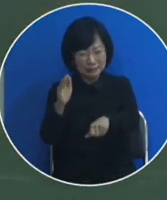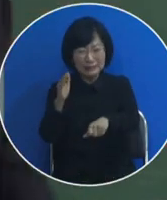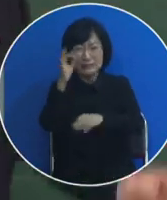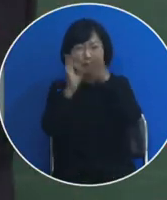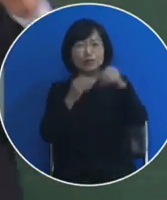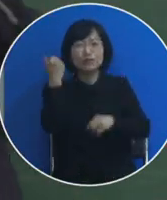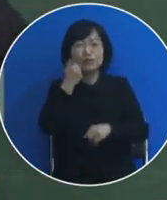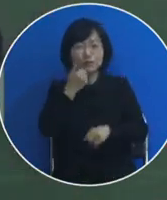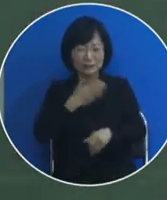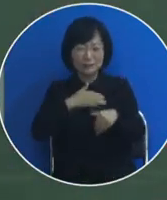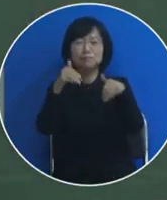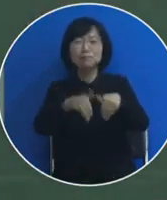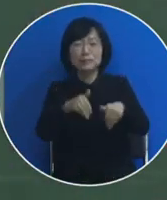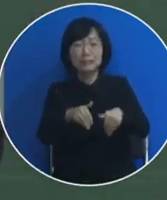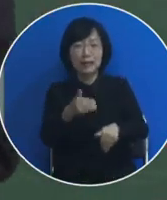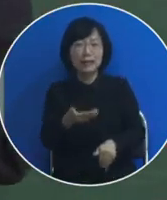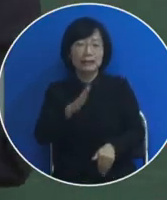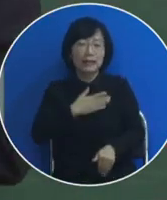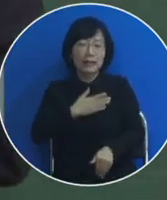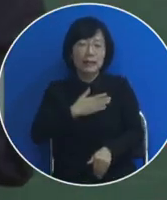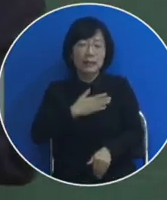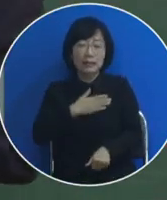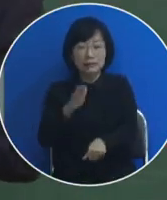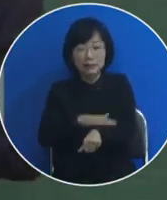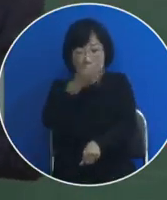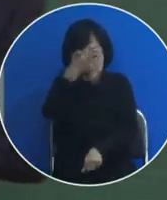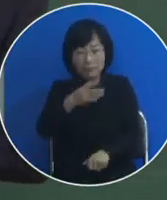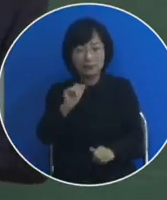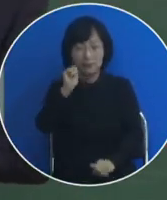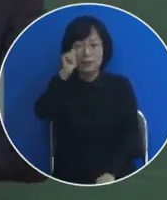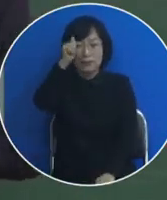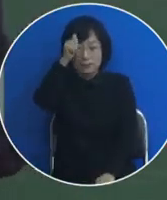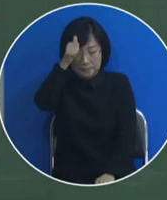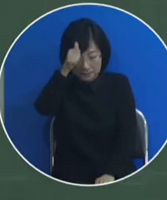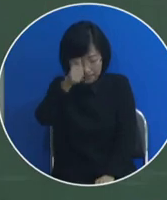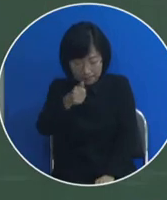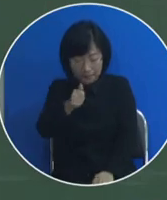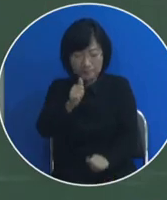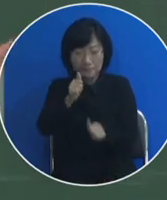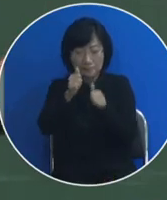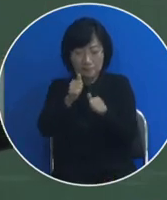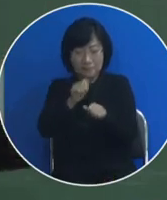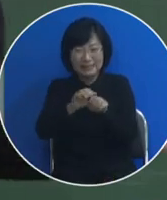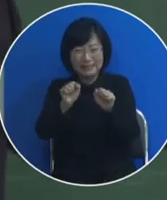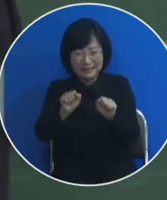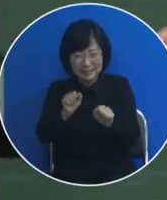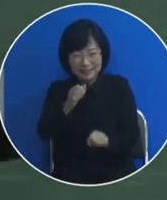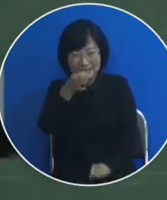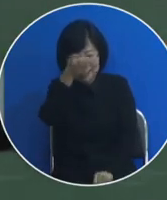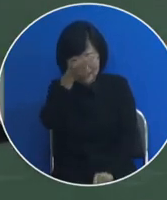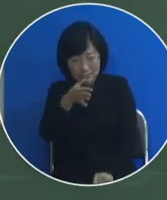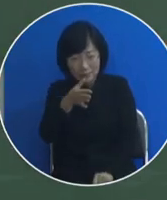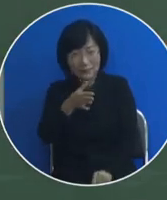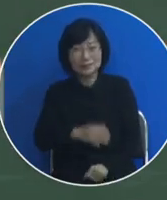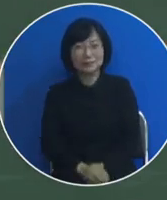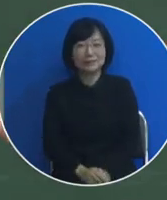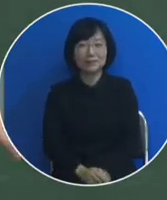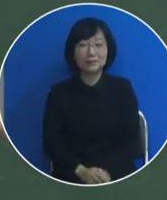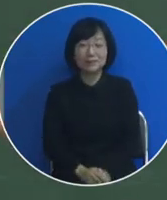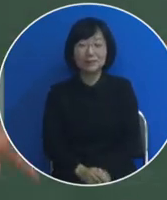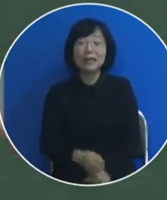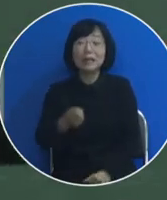secretaries, I had to bow down and apologize. 또 이제 하도 정신 사람들 많이 그래 이해하는데 제가 이 집에 가면